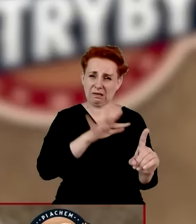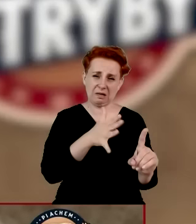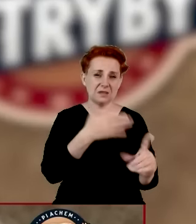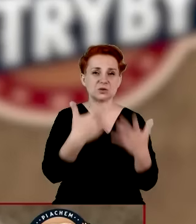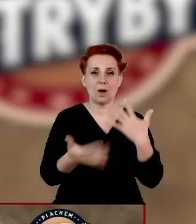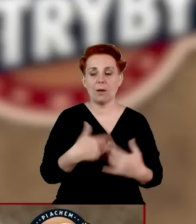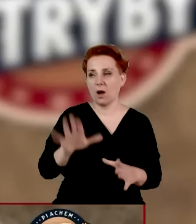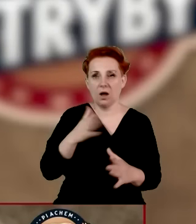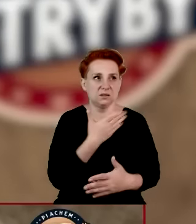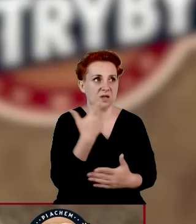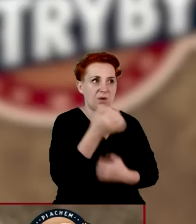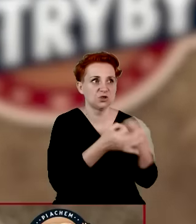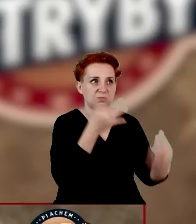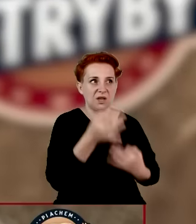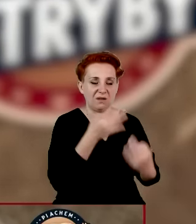śpiewa.